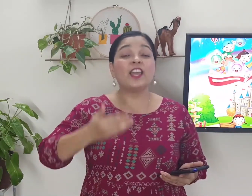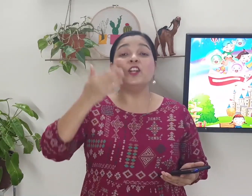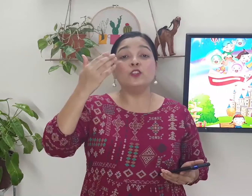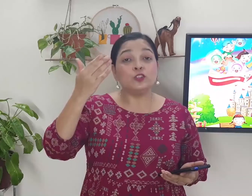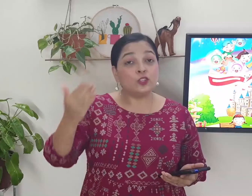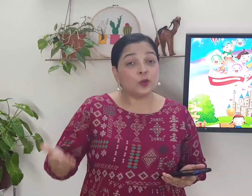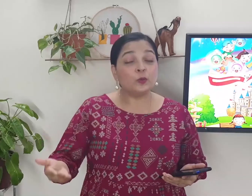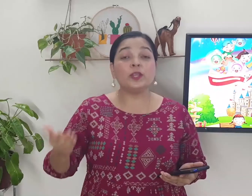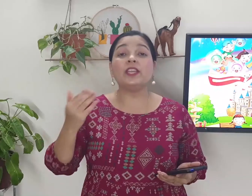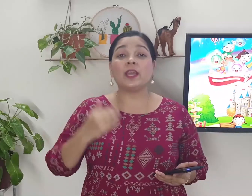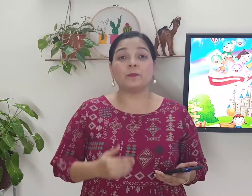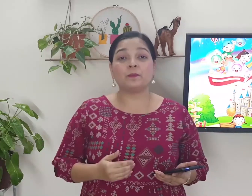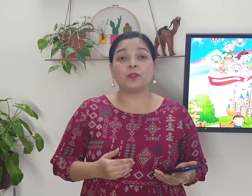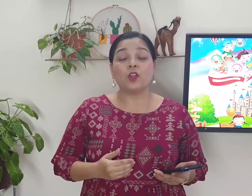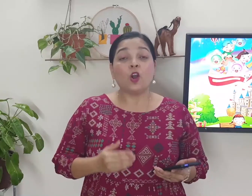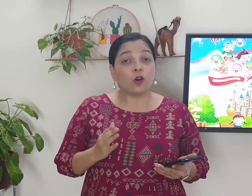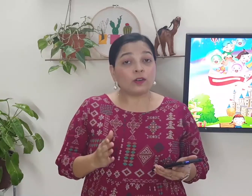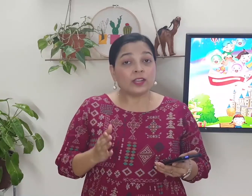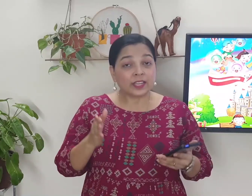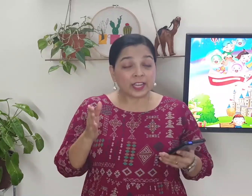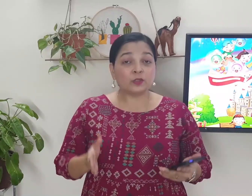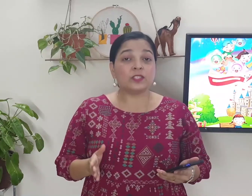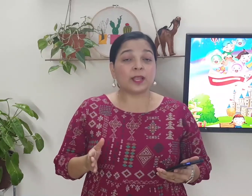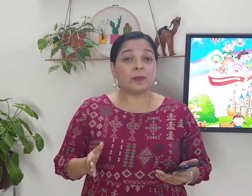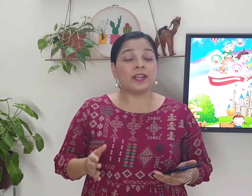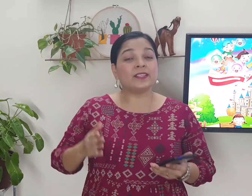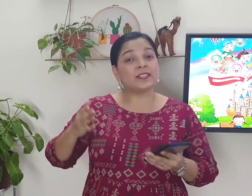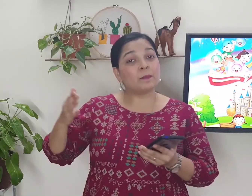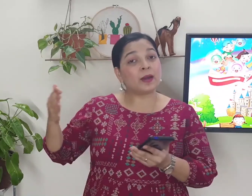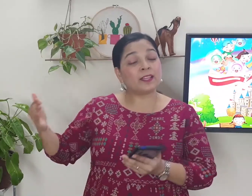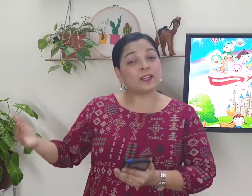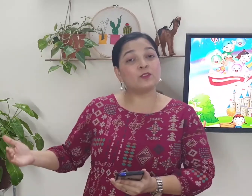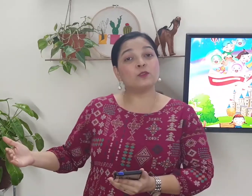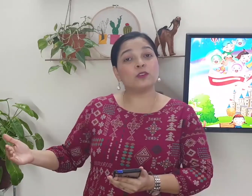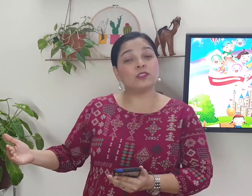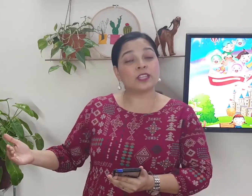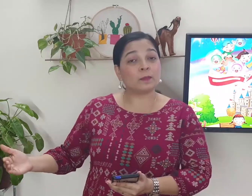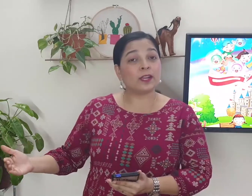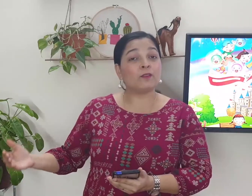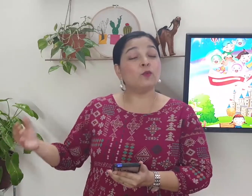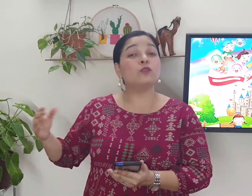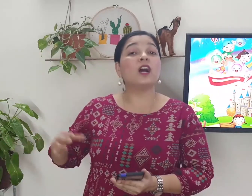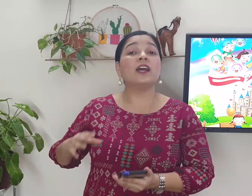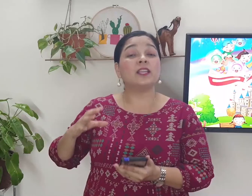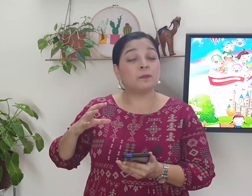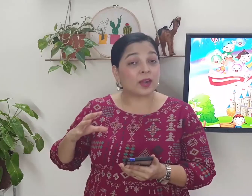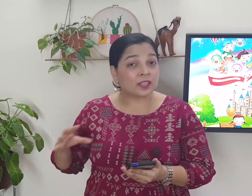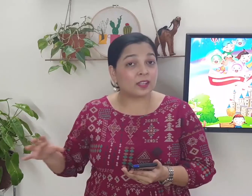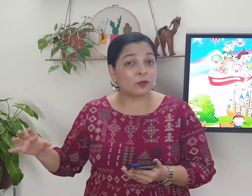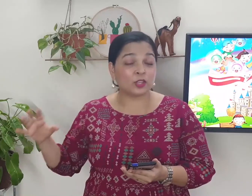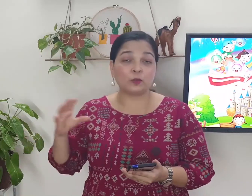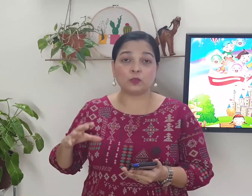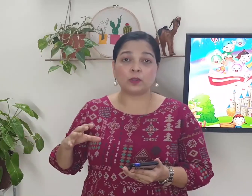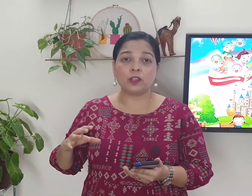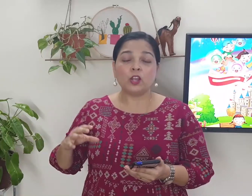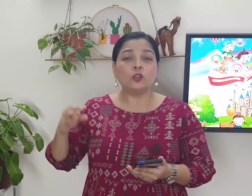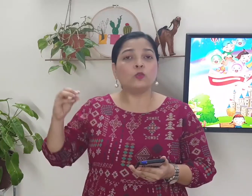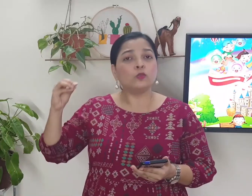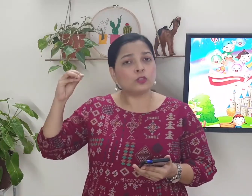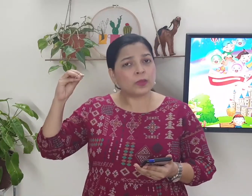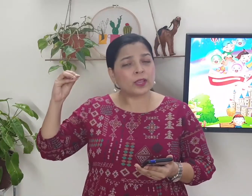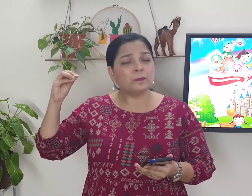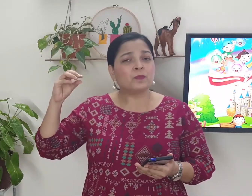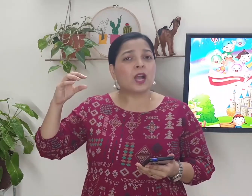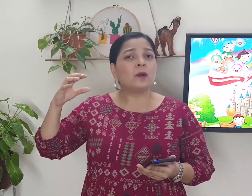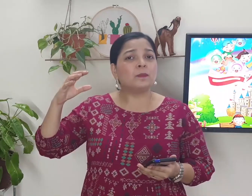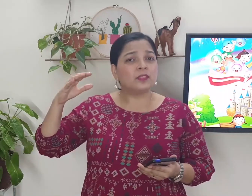नाही, सांगून काही होणार नाही, त्यांची तारणेची प्रार्थना ही जरूरी आहे. या सेगमेंट नंतर जी प्रार्थना